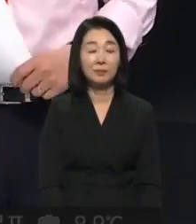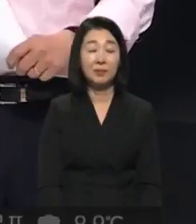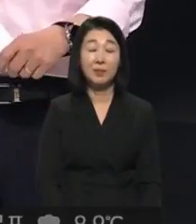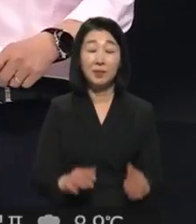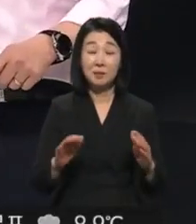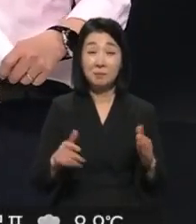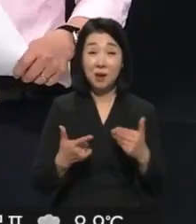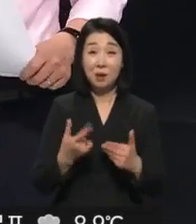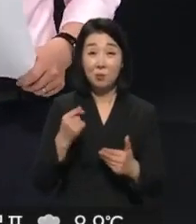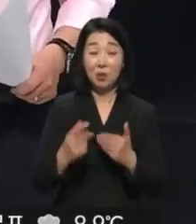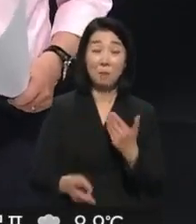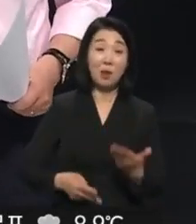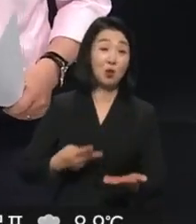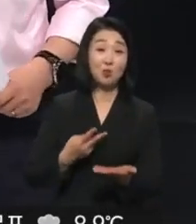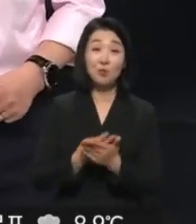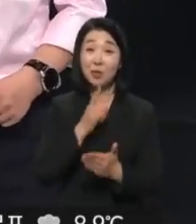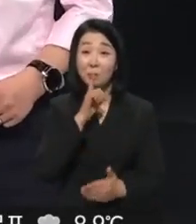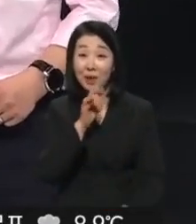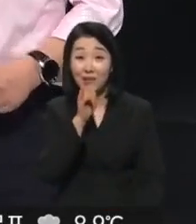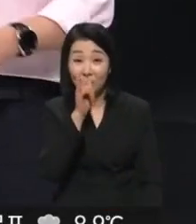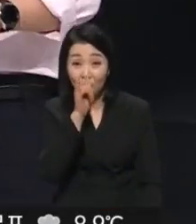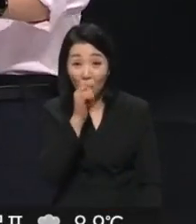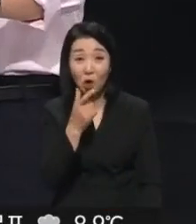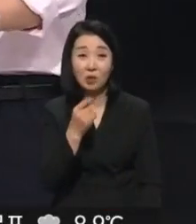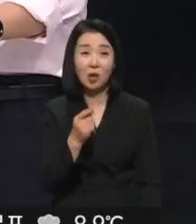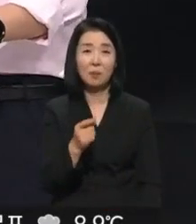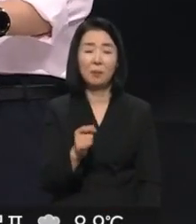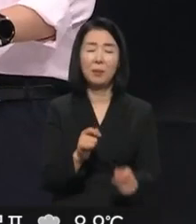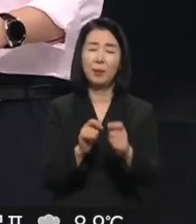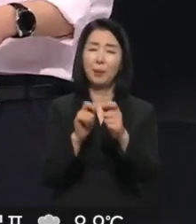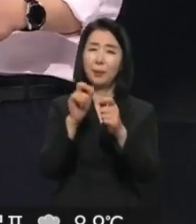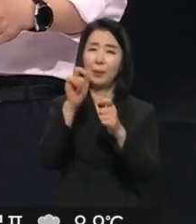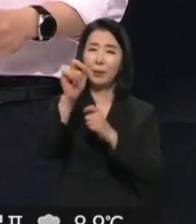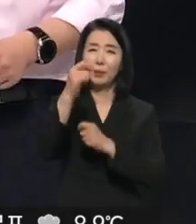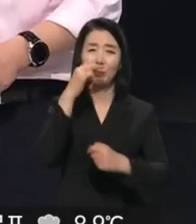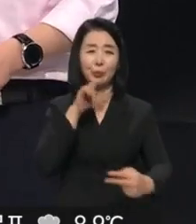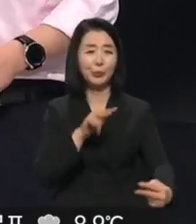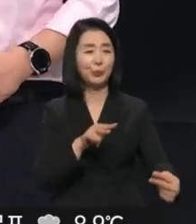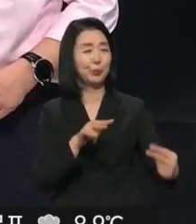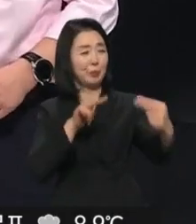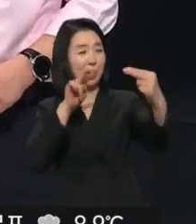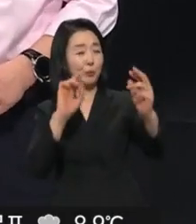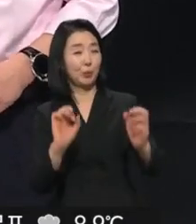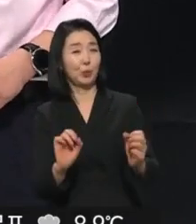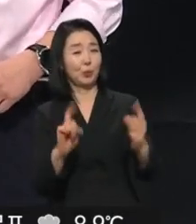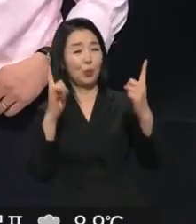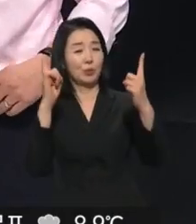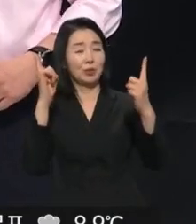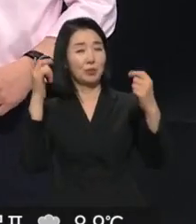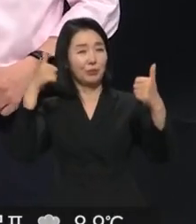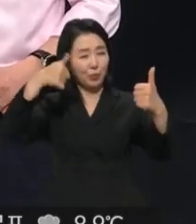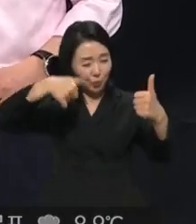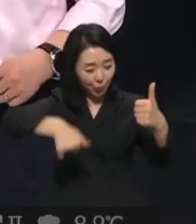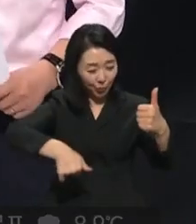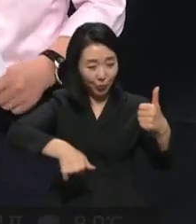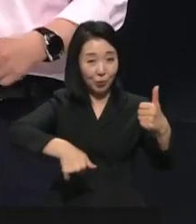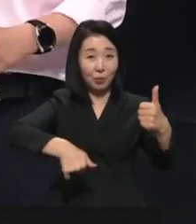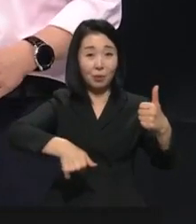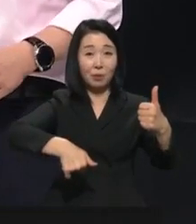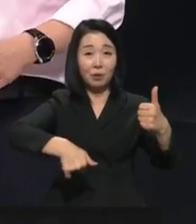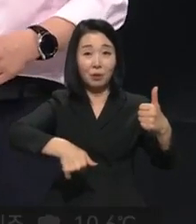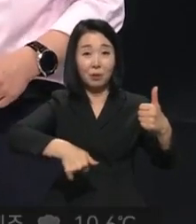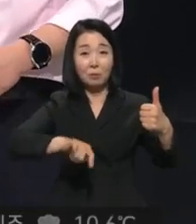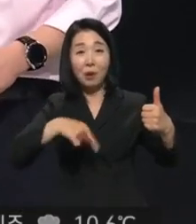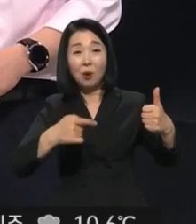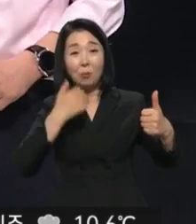바람보다 빨리 눕는다는 말이 있죠. 멀리서 눈을 마주치자마자 허리를 꺾었는데요. 바로